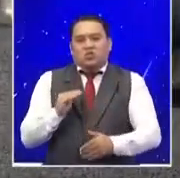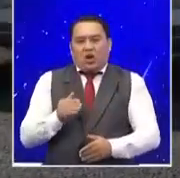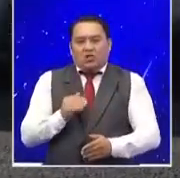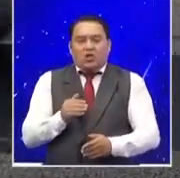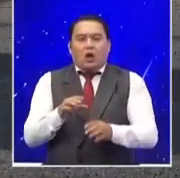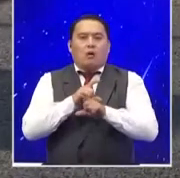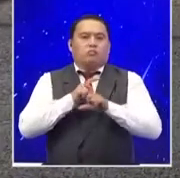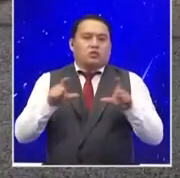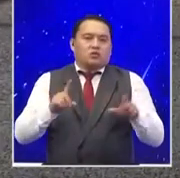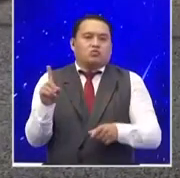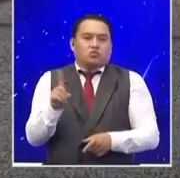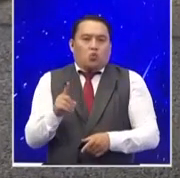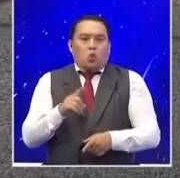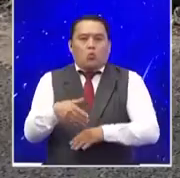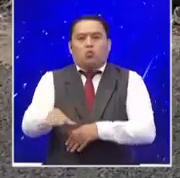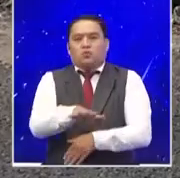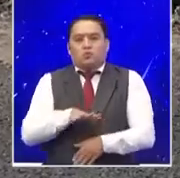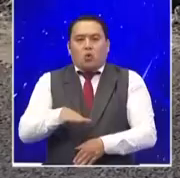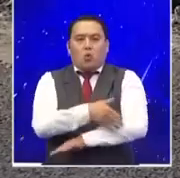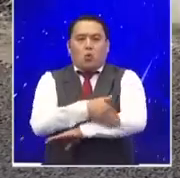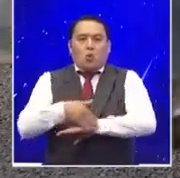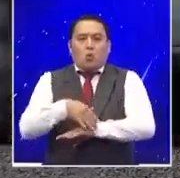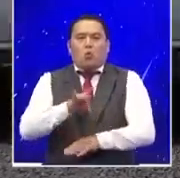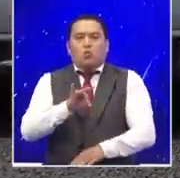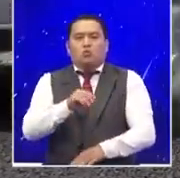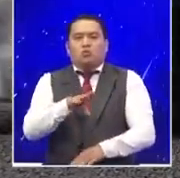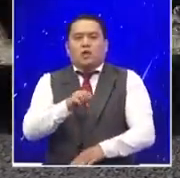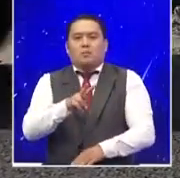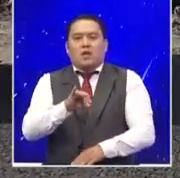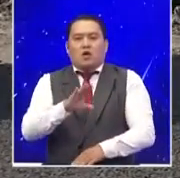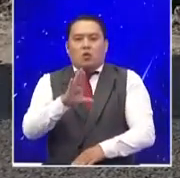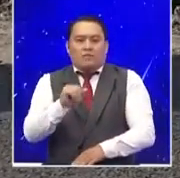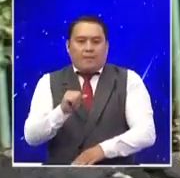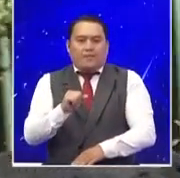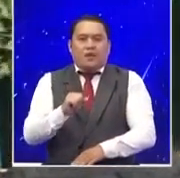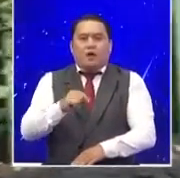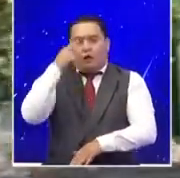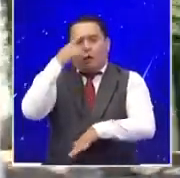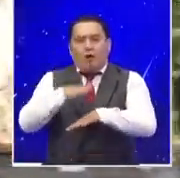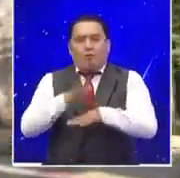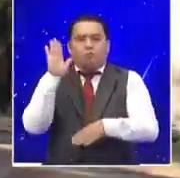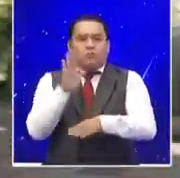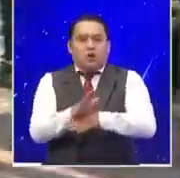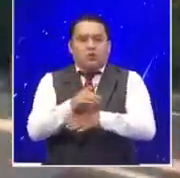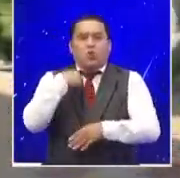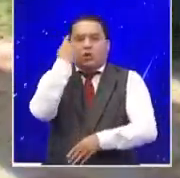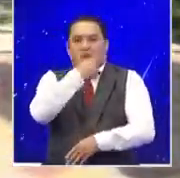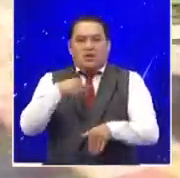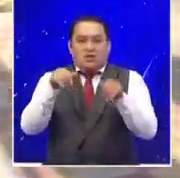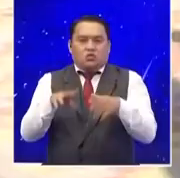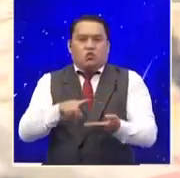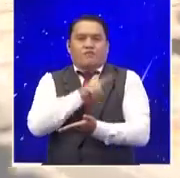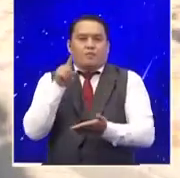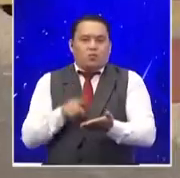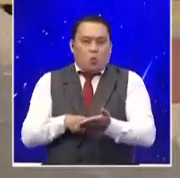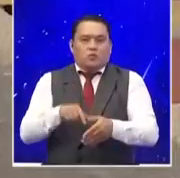объекты. Такая картина складывается на участке между улицами Рустембекова и Галиарманова. Тезат Турлашев поручил уполномоченным лицам решить этот